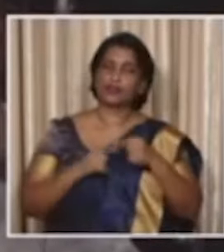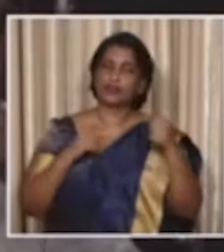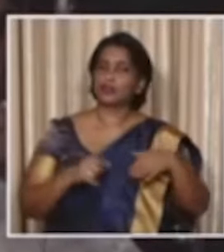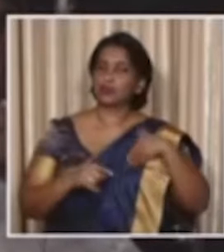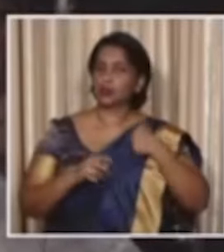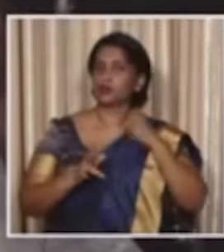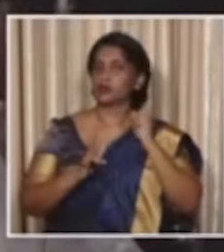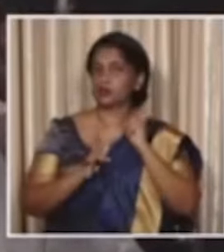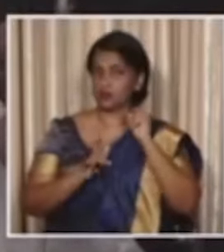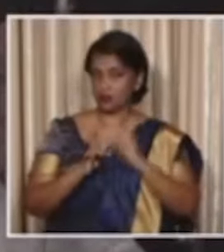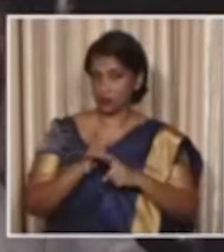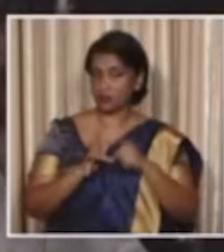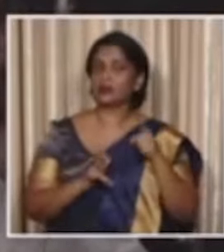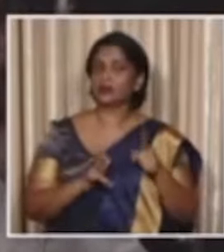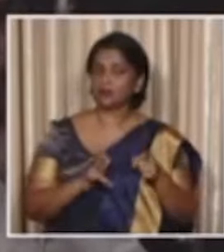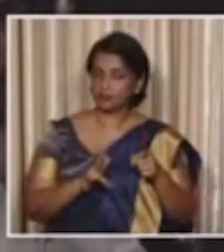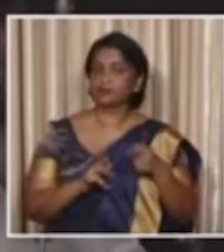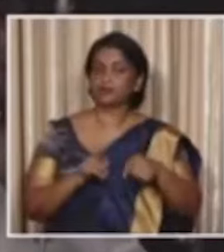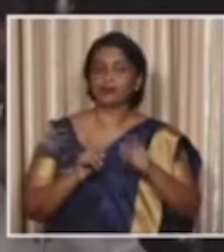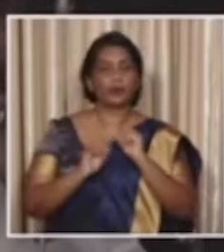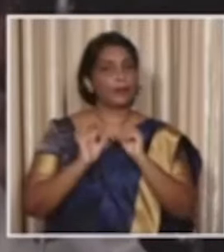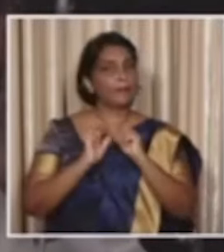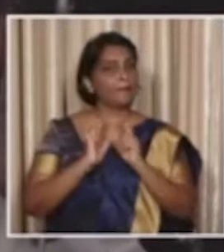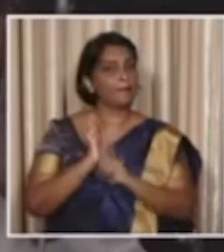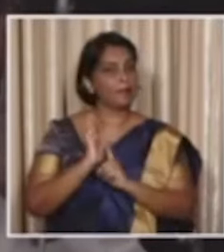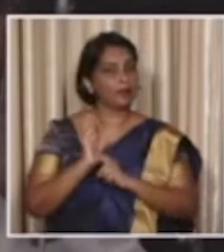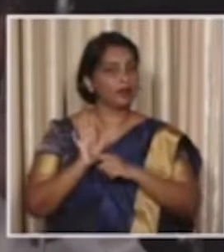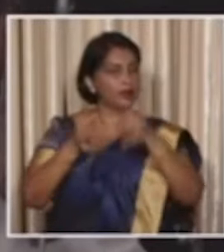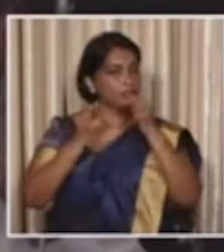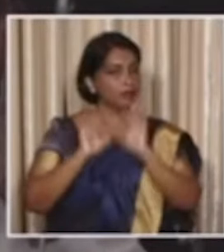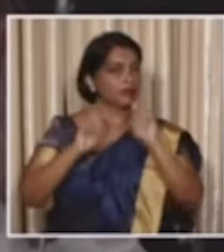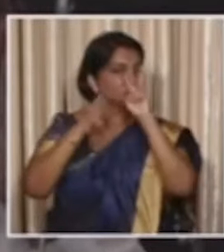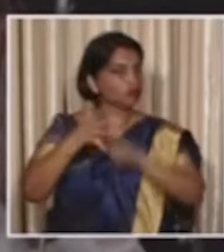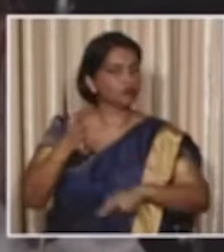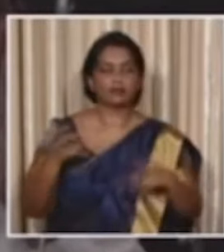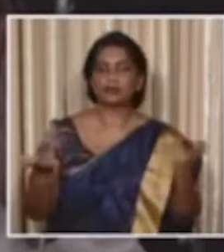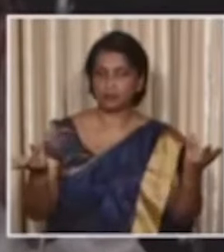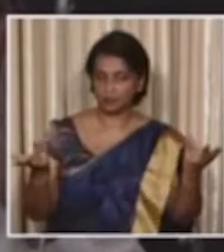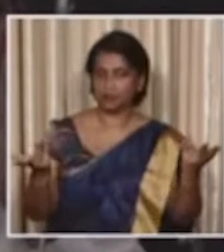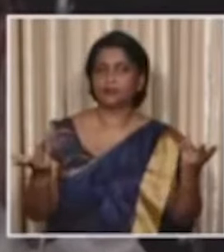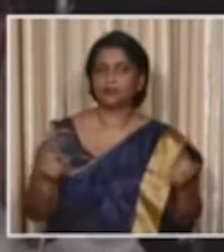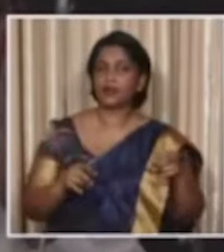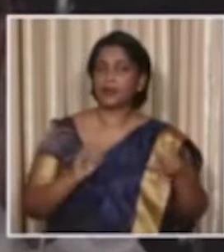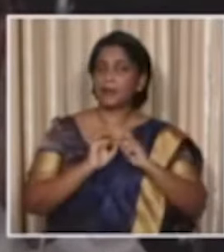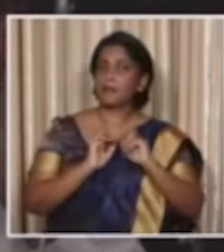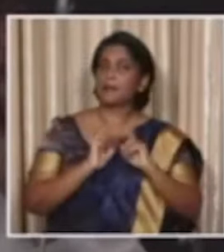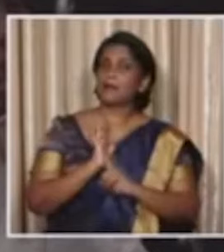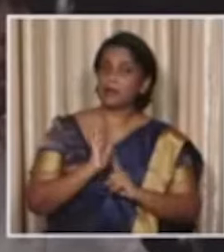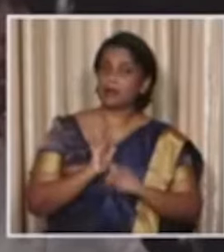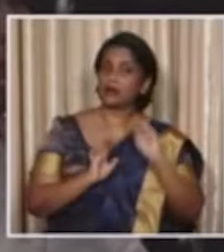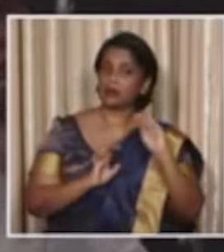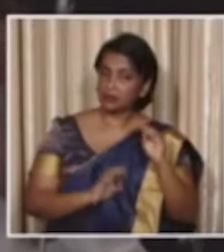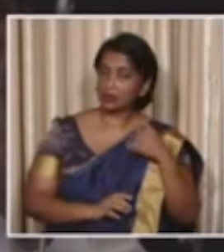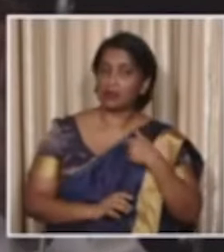ප්‍රධාන සංවිධායකතුමා මේ පනත සම්බන්ධයෙන් පැහැදිලිව අධ්‍යයනය කළා නැහැ. මේ පනත සම්බන්ධයෙන් යම්